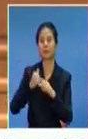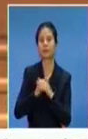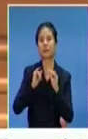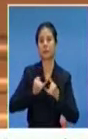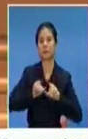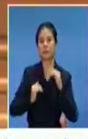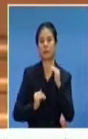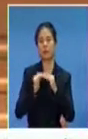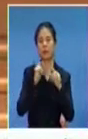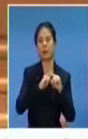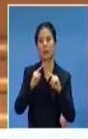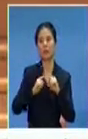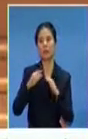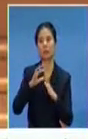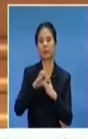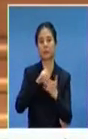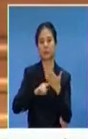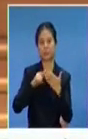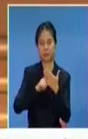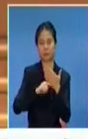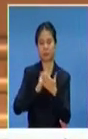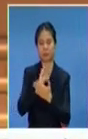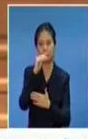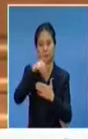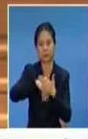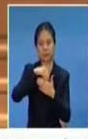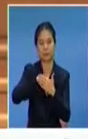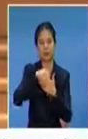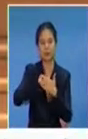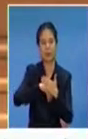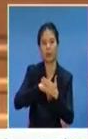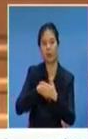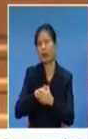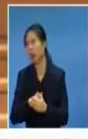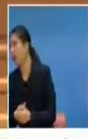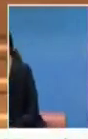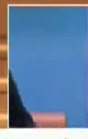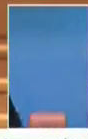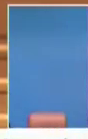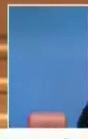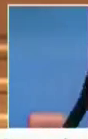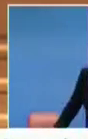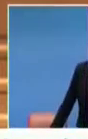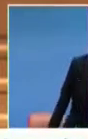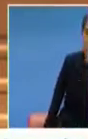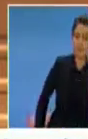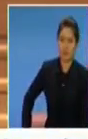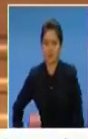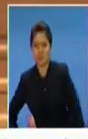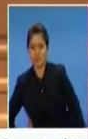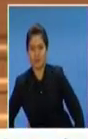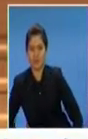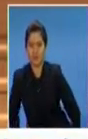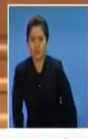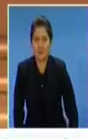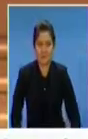ทธิ์ผู้มีสิทธิ์เลือกตั้งนะครับในส่วนของพรรคการเมืองนักการเมืองท่านมีรูปแบบชัดเจนแล้วครับผมเห็นด้วยสนับสนุนเต็มที่ครับขอ